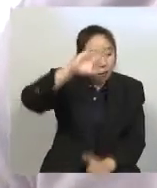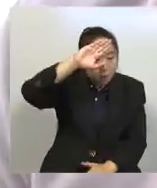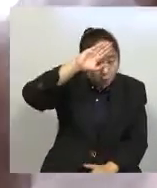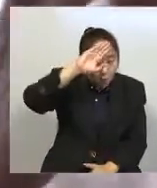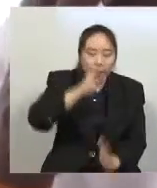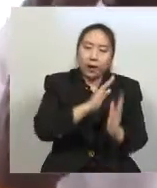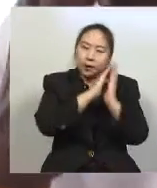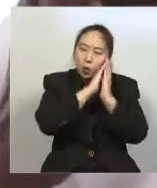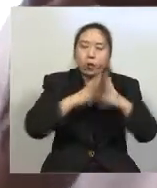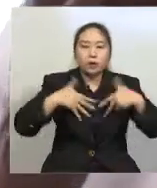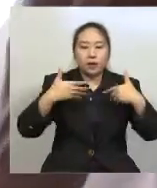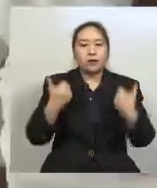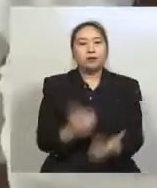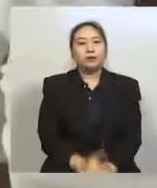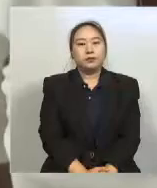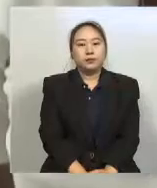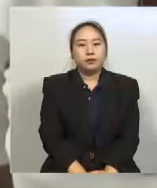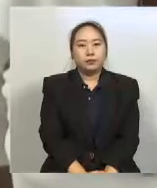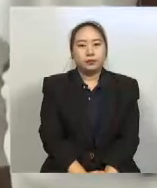ได้นอนสบาย